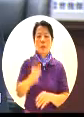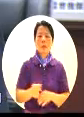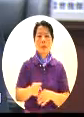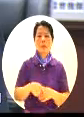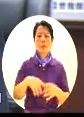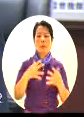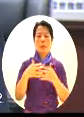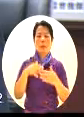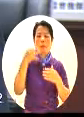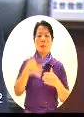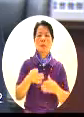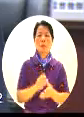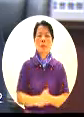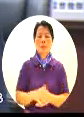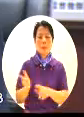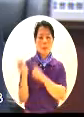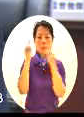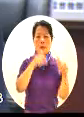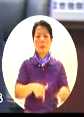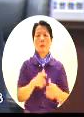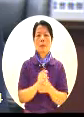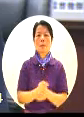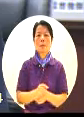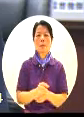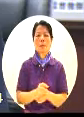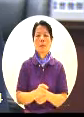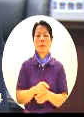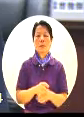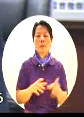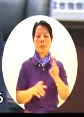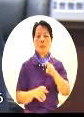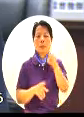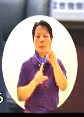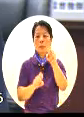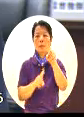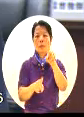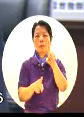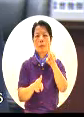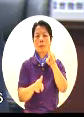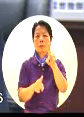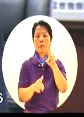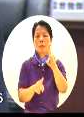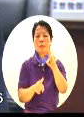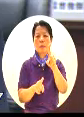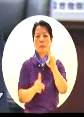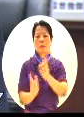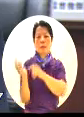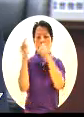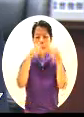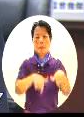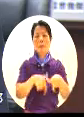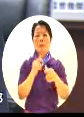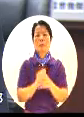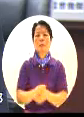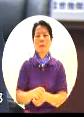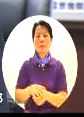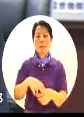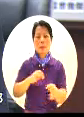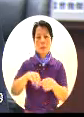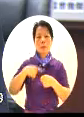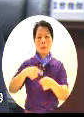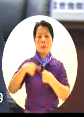啊，整天来讲，就是讲11月11日来讲哈，整天的营业额